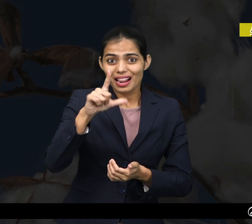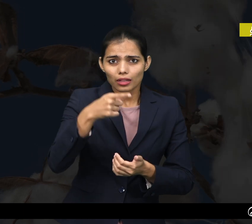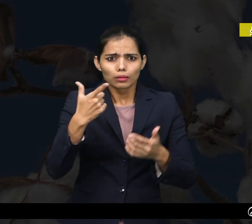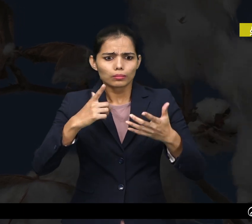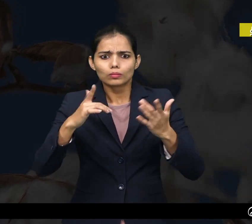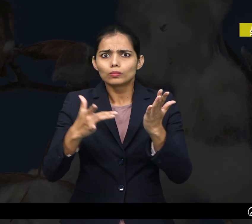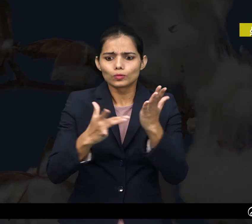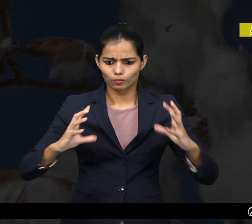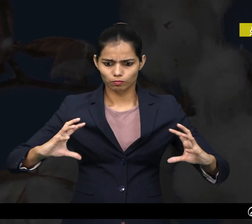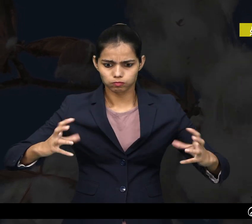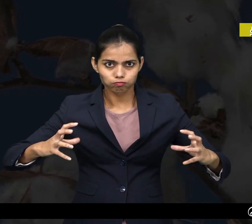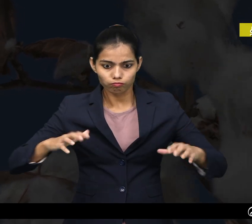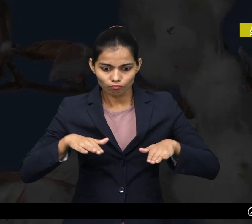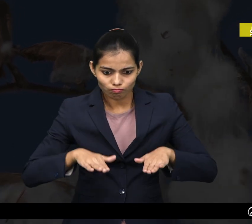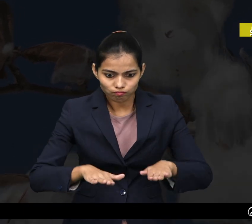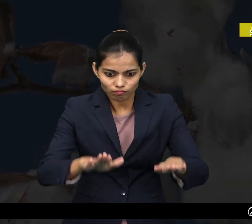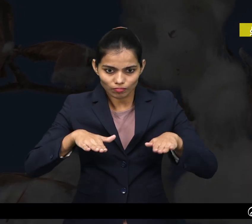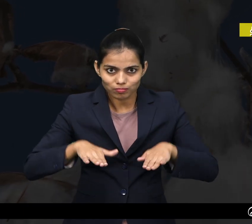நெசவுத்தறி,